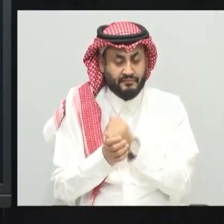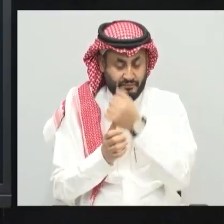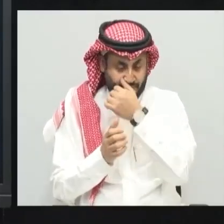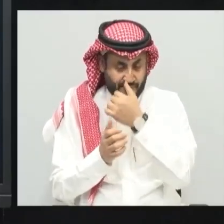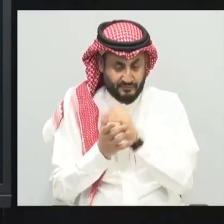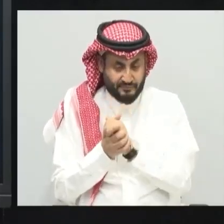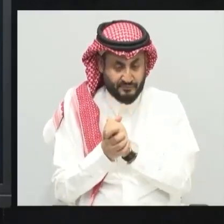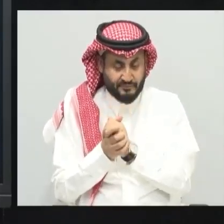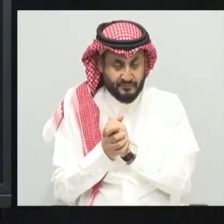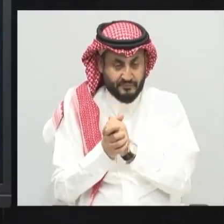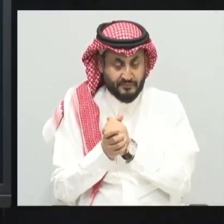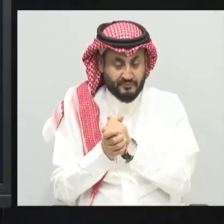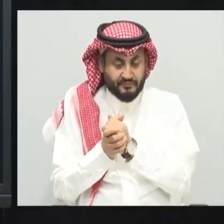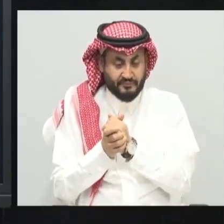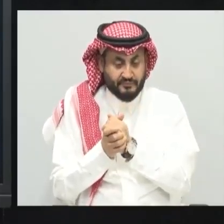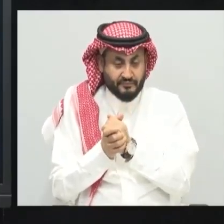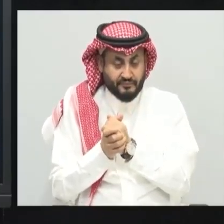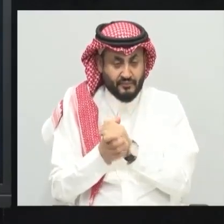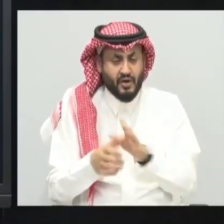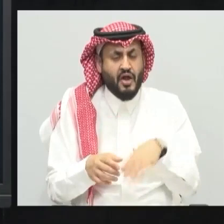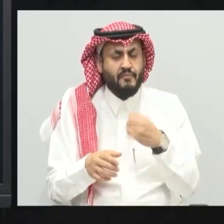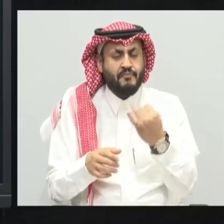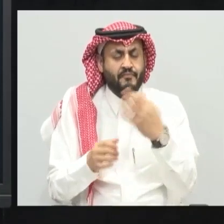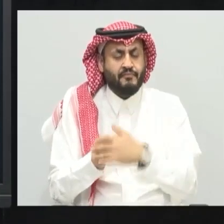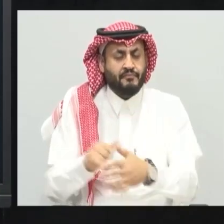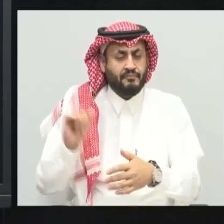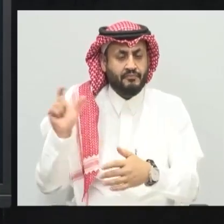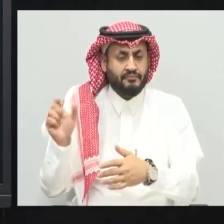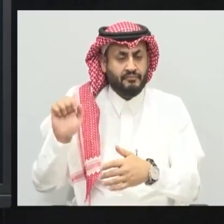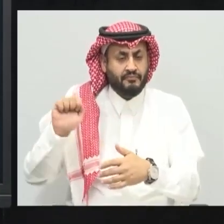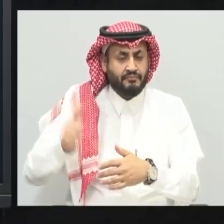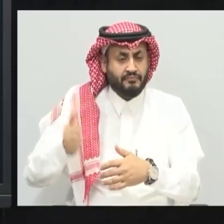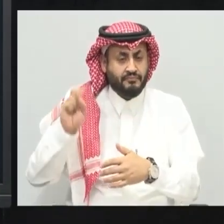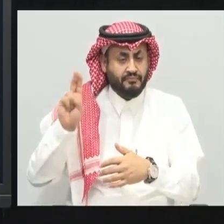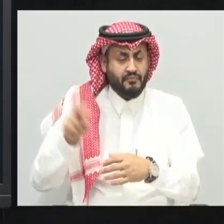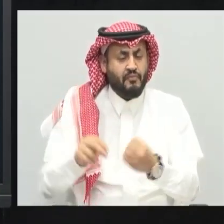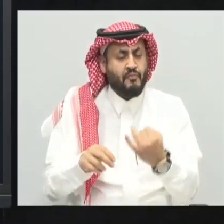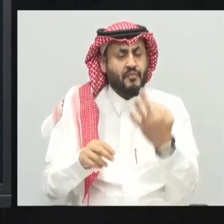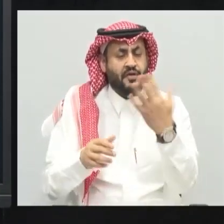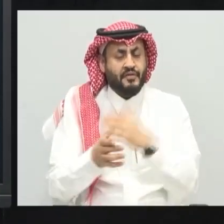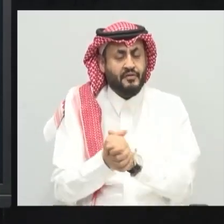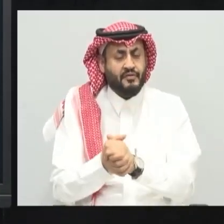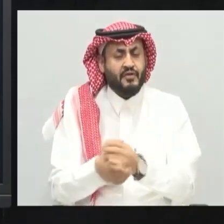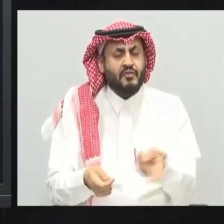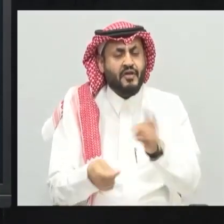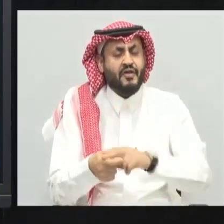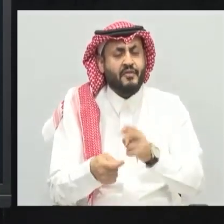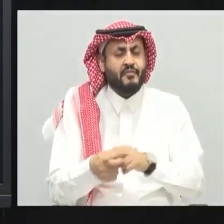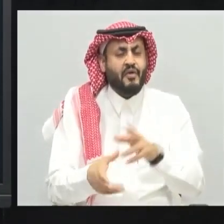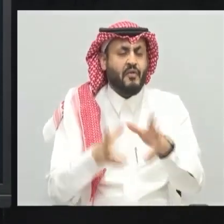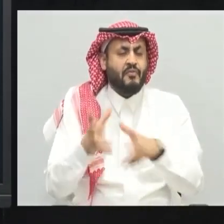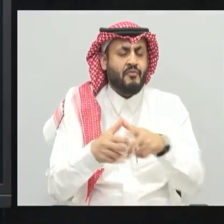وهذه المنصات نلاحظ انها منصات كثيره في كل درس نجد اننا نتحدث عن منصه